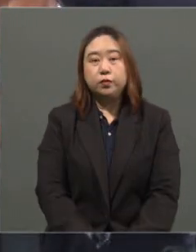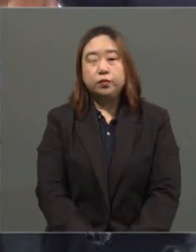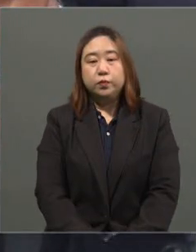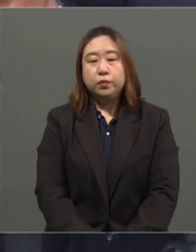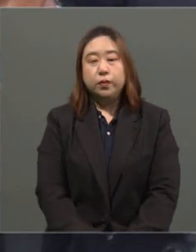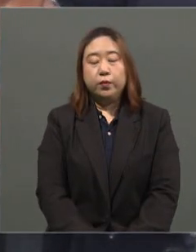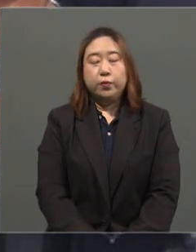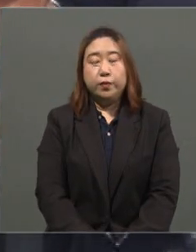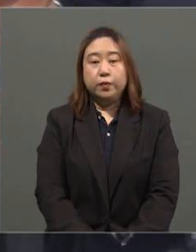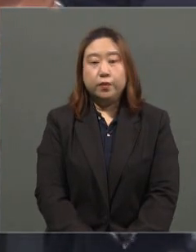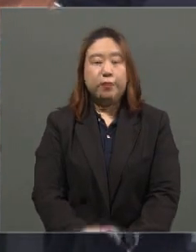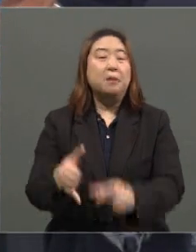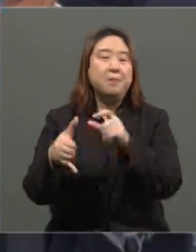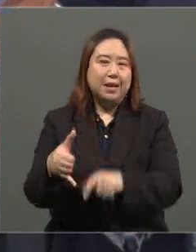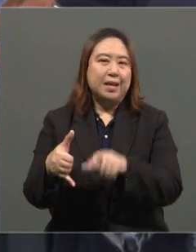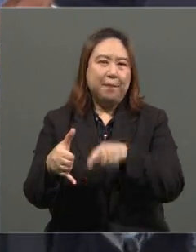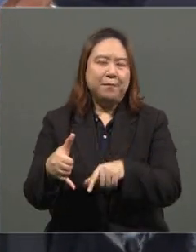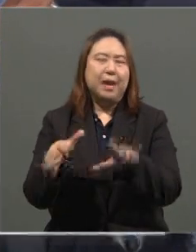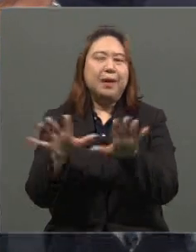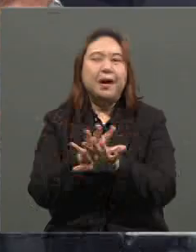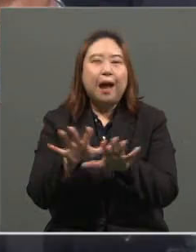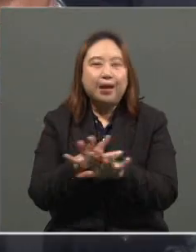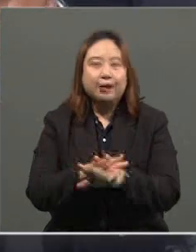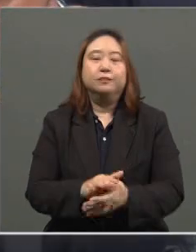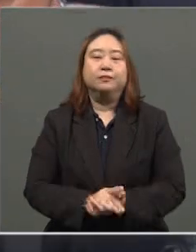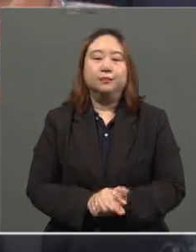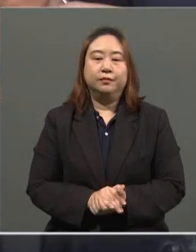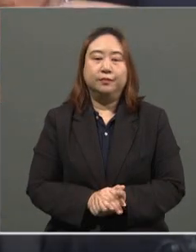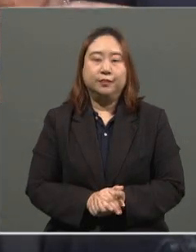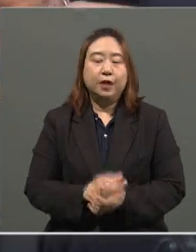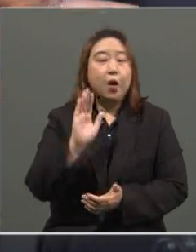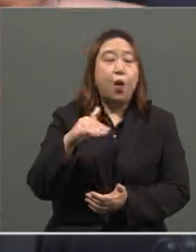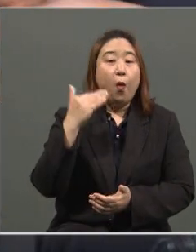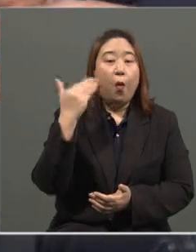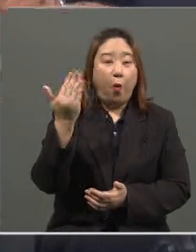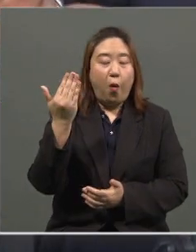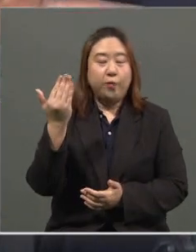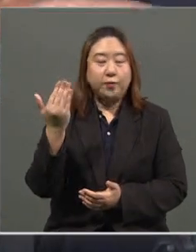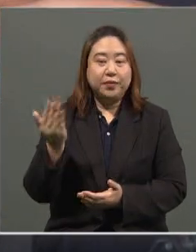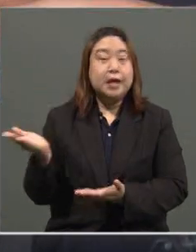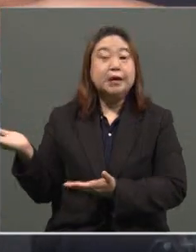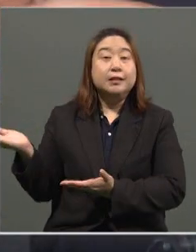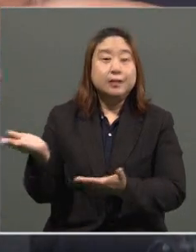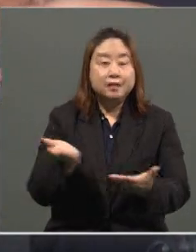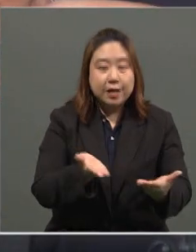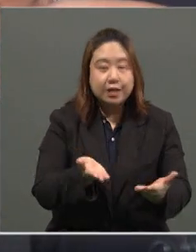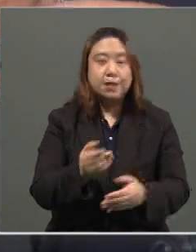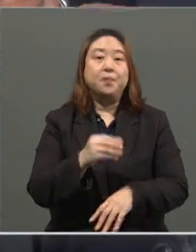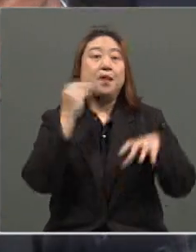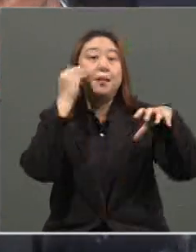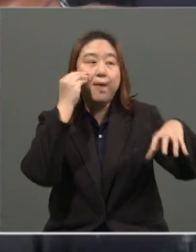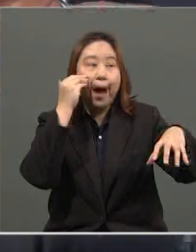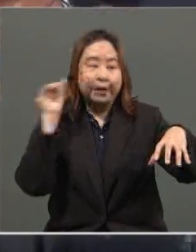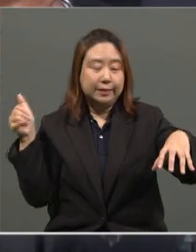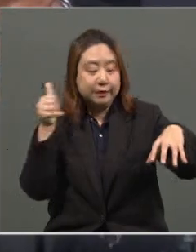ส่วนใหญ่จะเป็นพฤติการใกล้เคียงครับแพทเทิร์นเดียวกันคือเบื้องต้นก็จะได้รับเชิญไปดูที่บ้าน